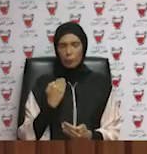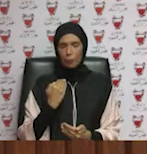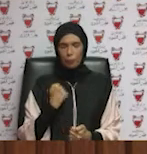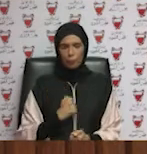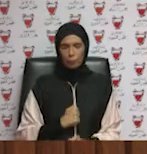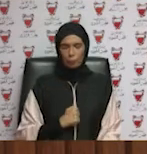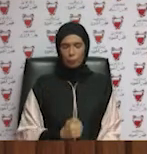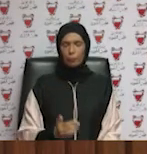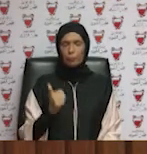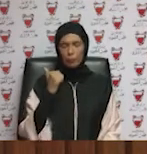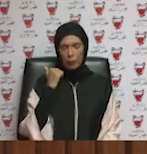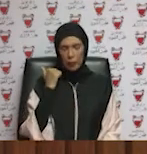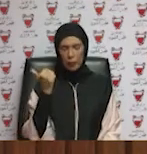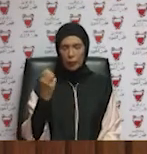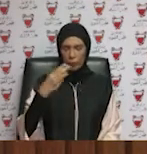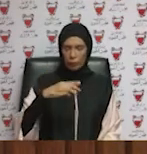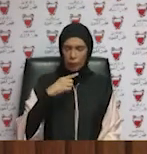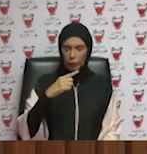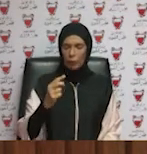للمرسوم رقم 36 لسنة